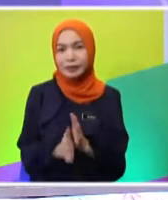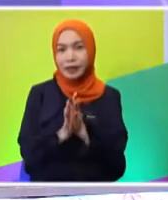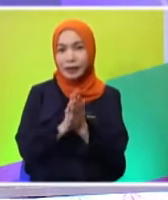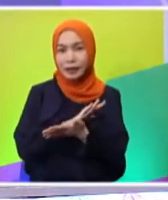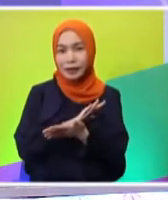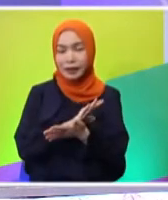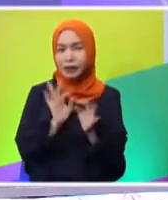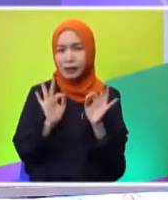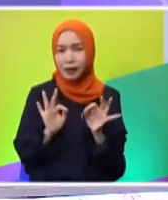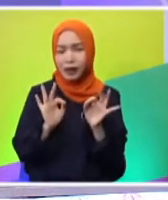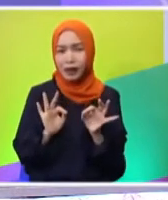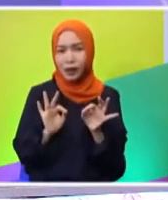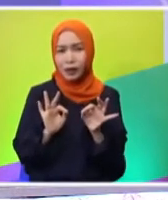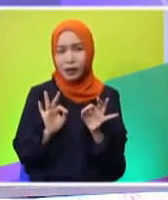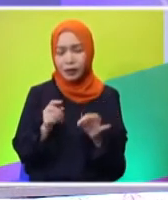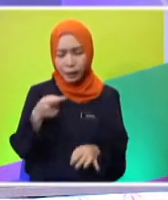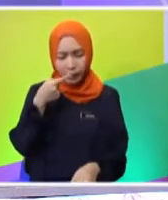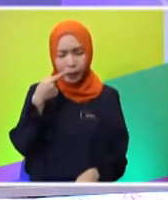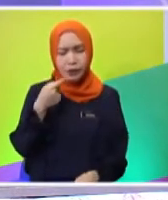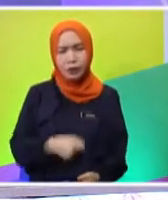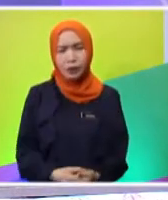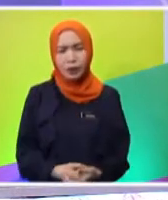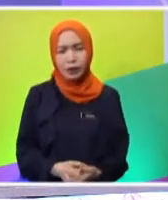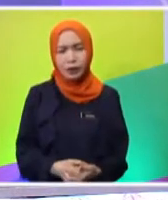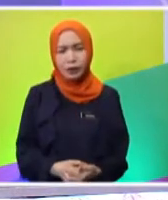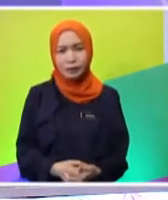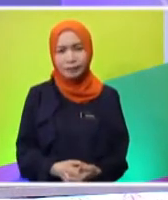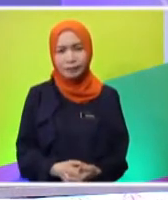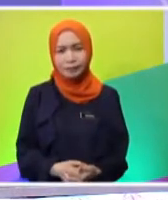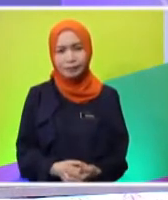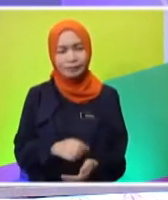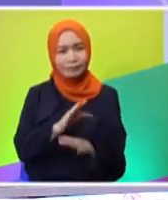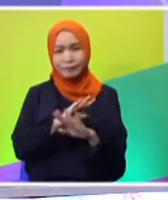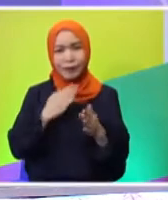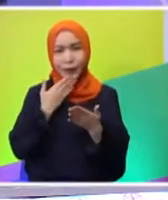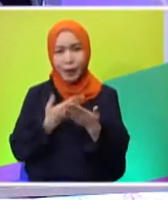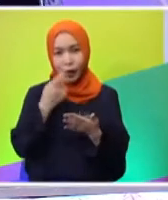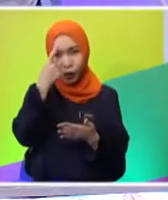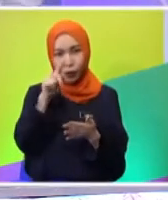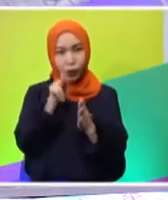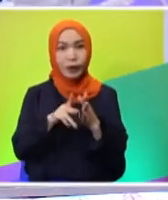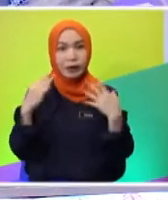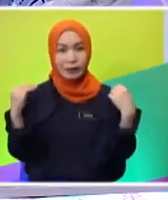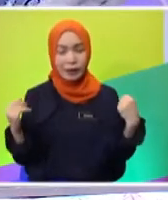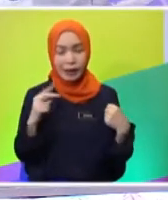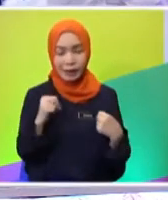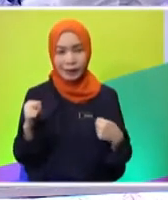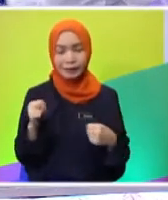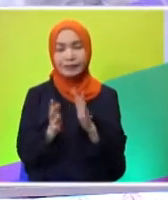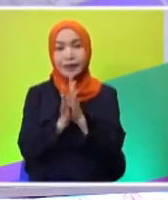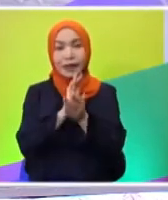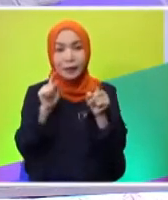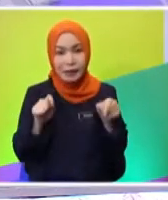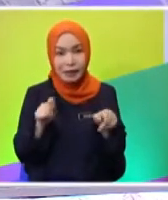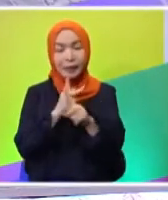cetir situ debu tersebut boleh mendatangkan mudharat kepada kesehatan seperti itu kene pastikan keselamatan dan